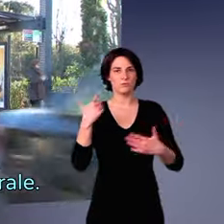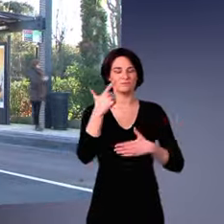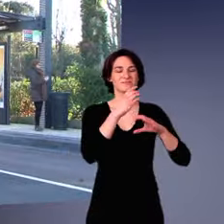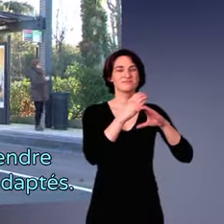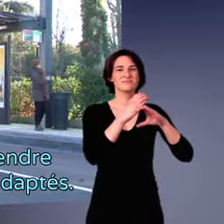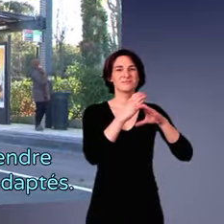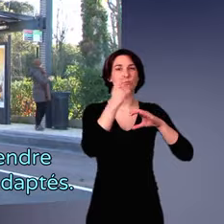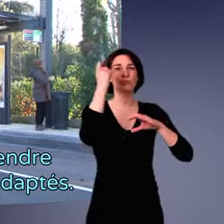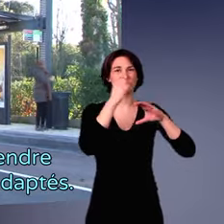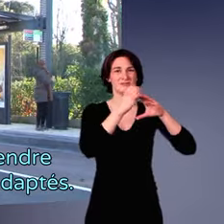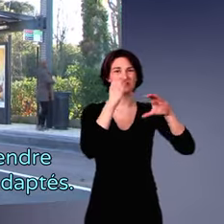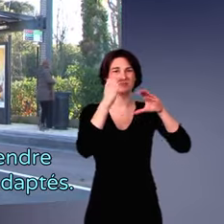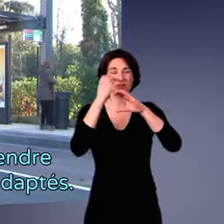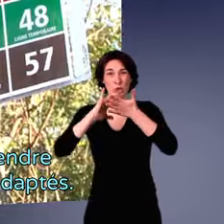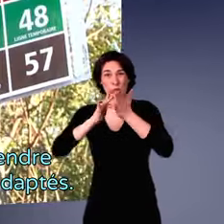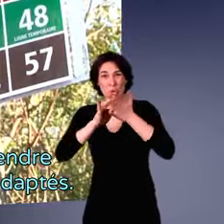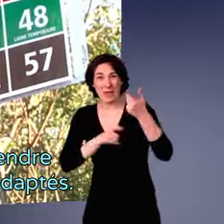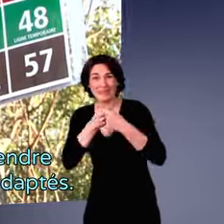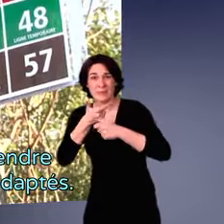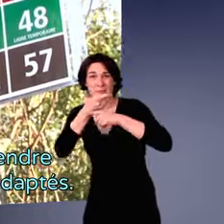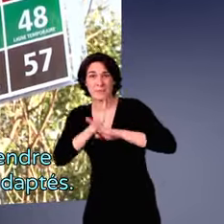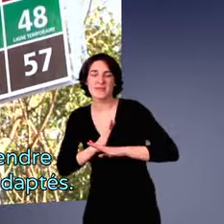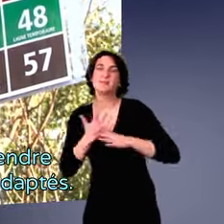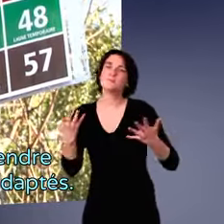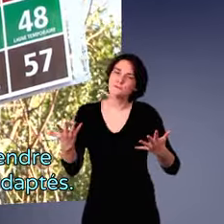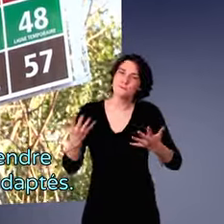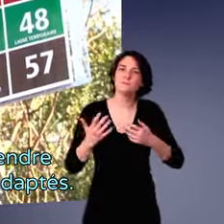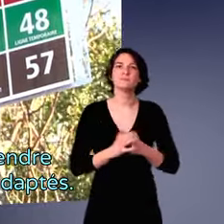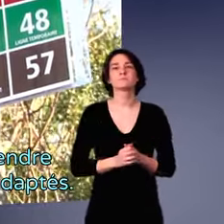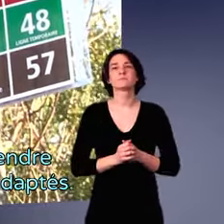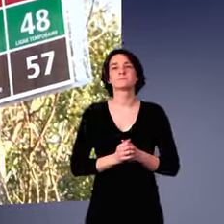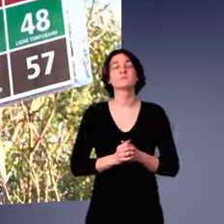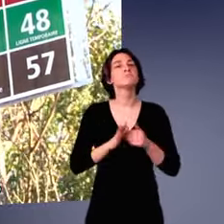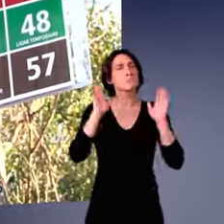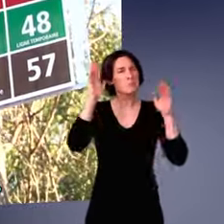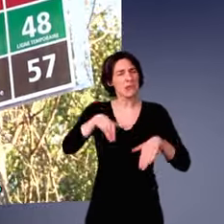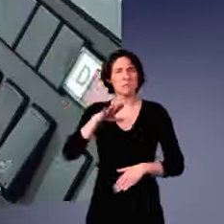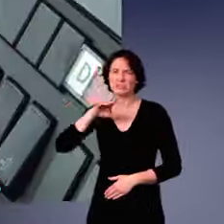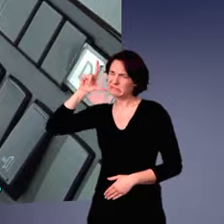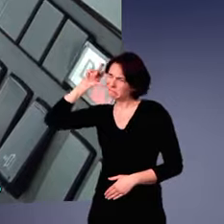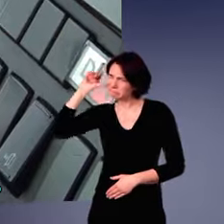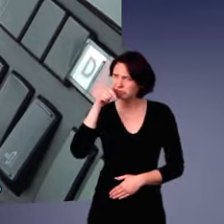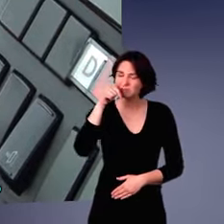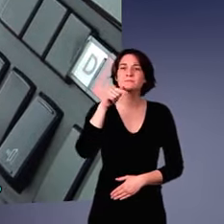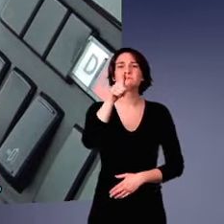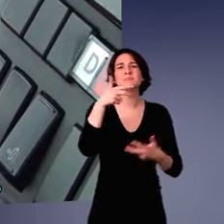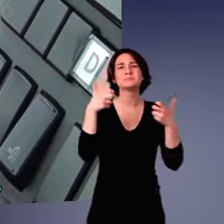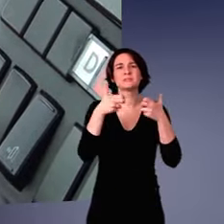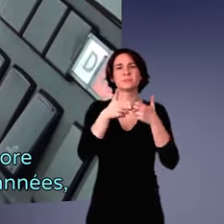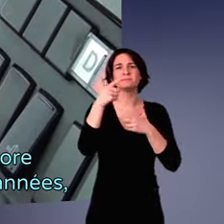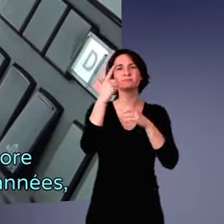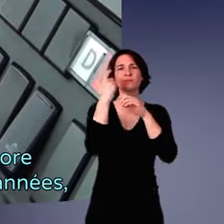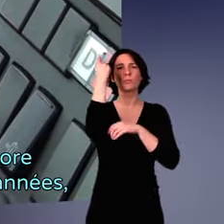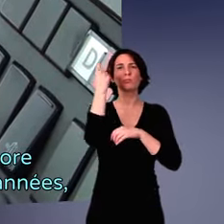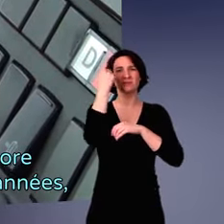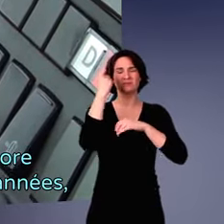rurales une des difficultés est de rendre tous les véhicules du réseau adapté un effort particulier a été fait dans ce sens